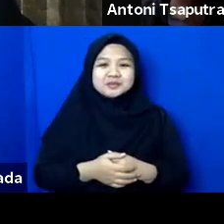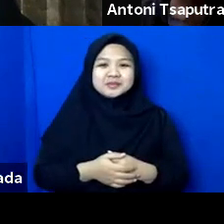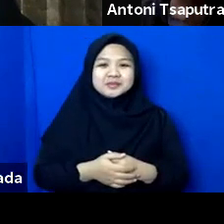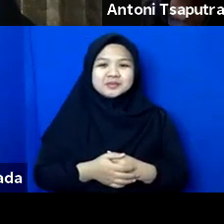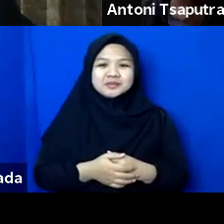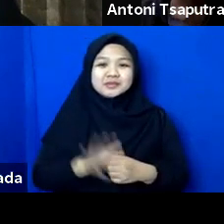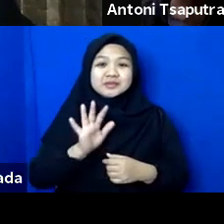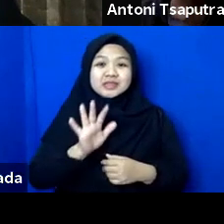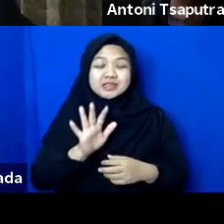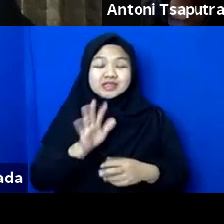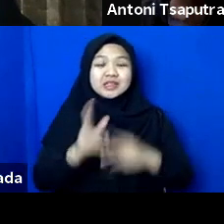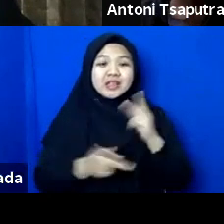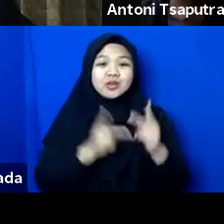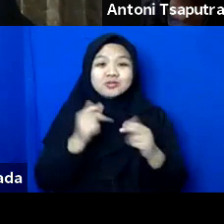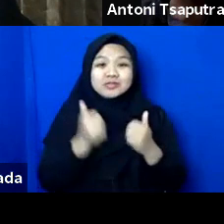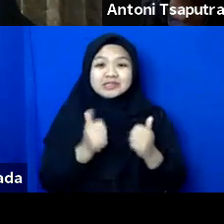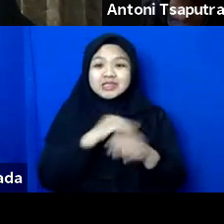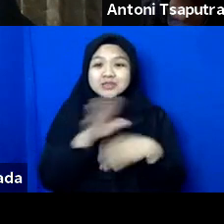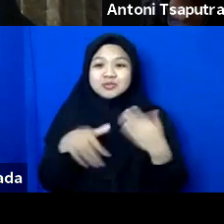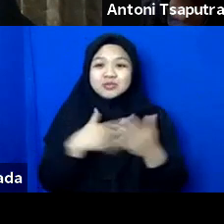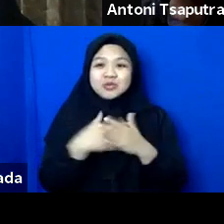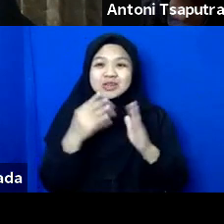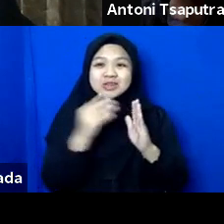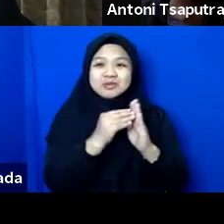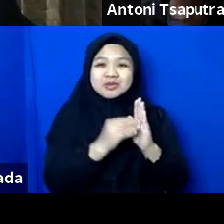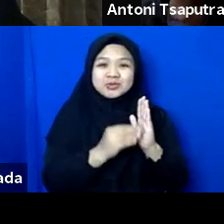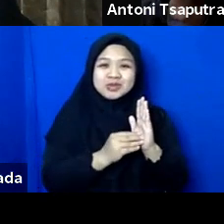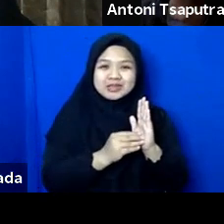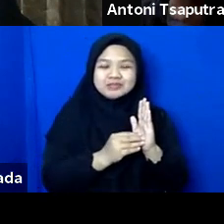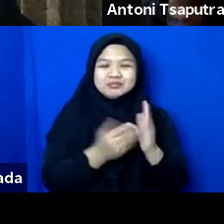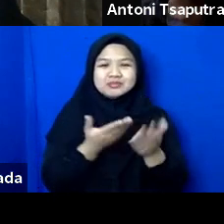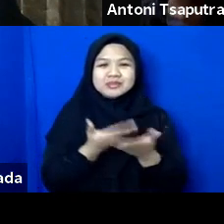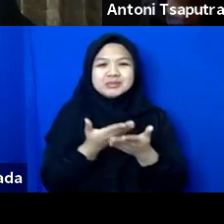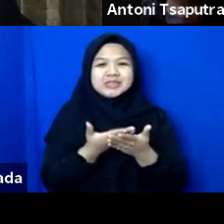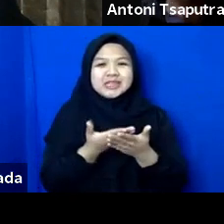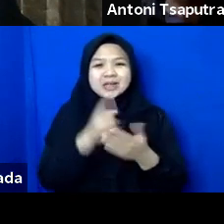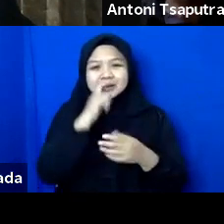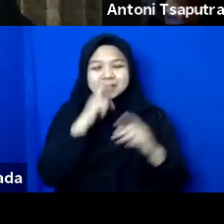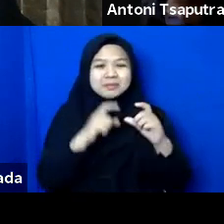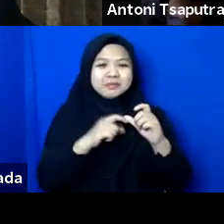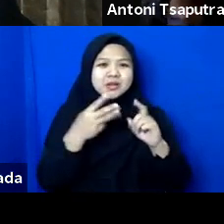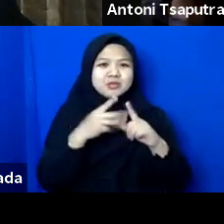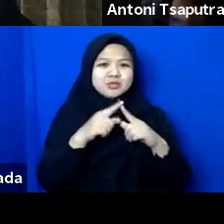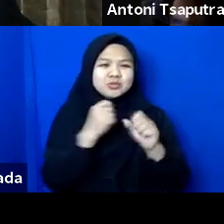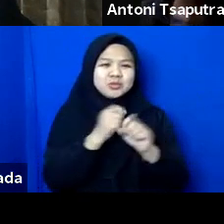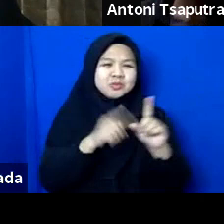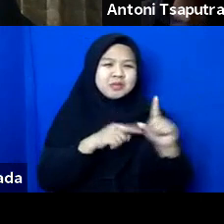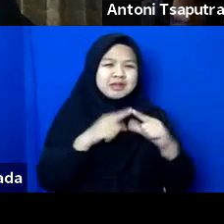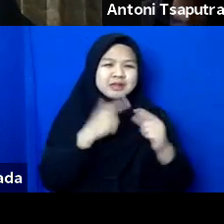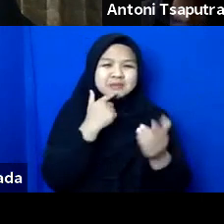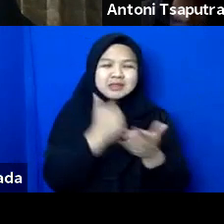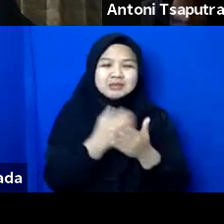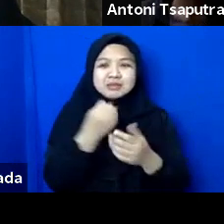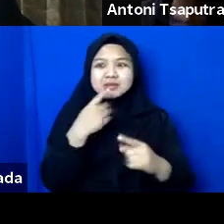kalau misalnya bisa semua dimasukkan baik apa mintaan dari Pak sebagai ini penting sekali bisa